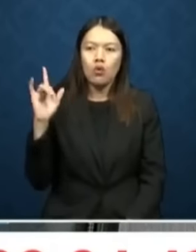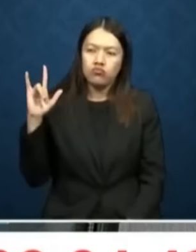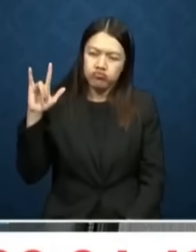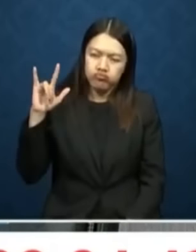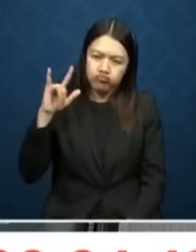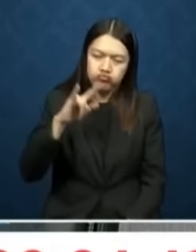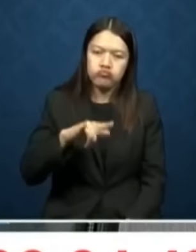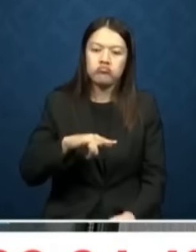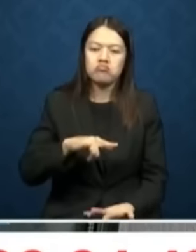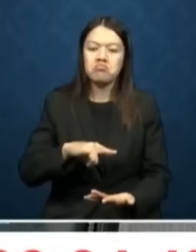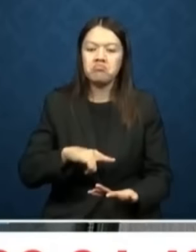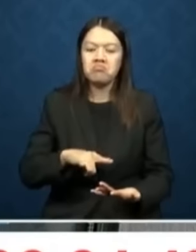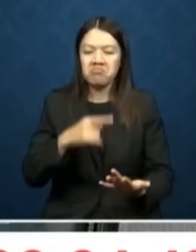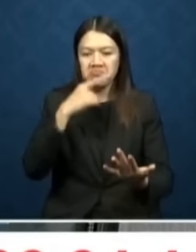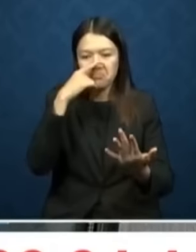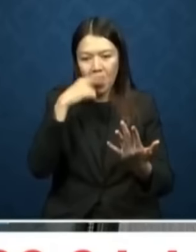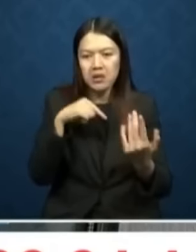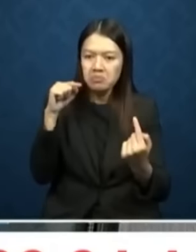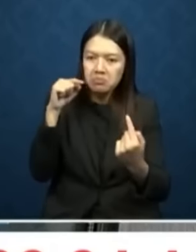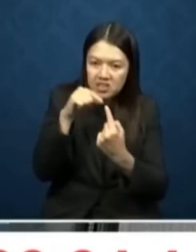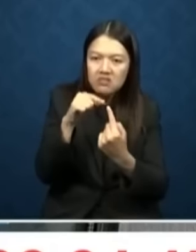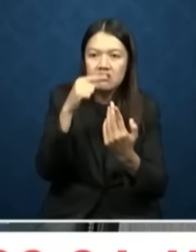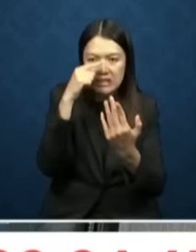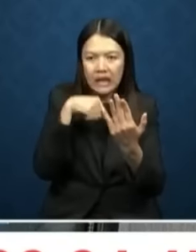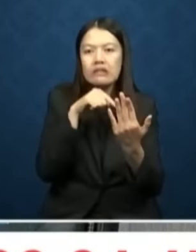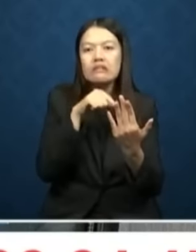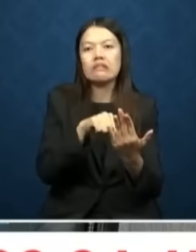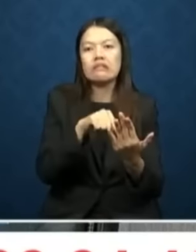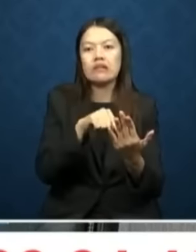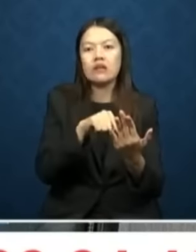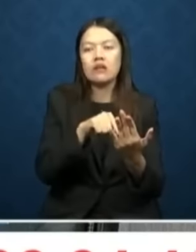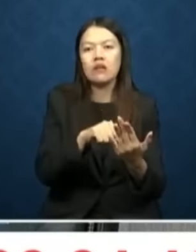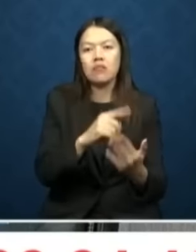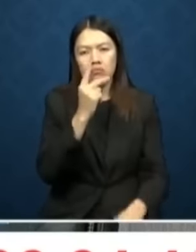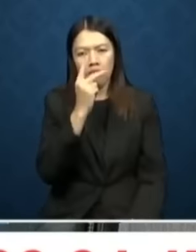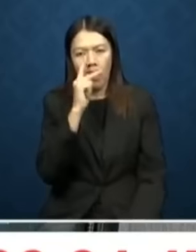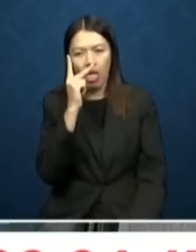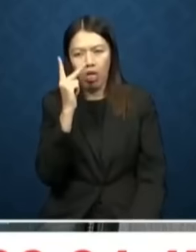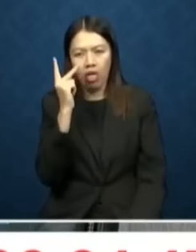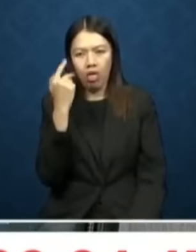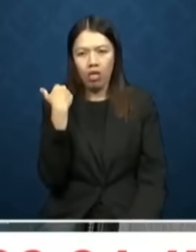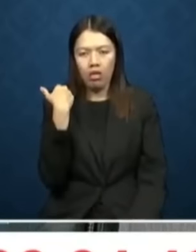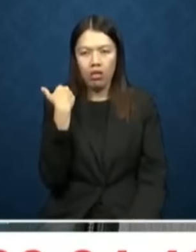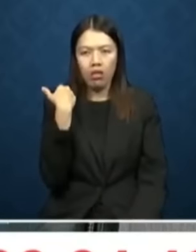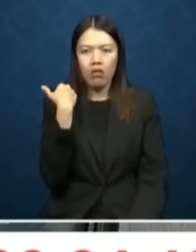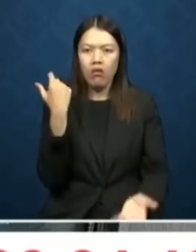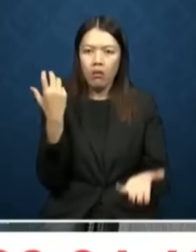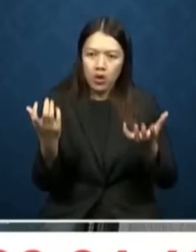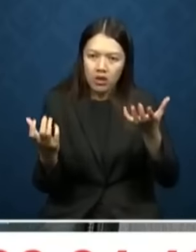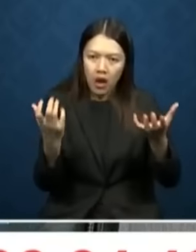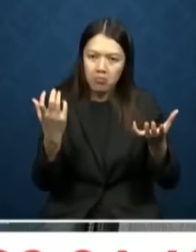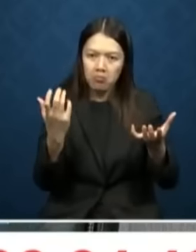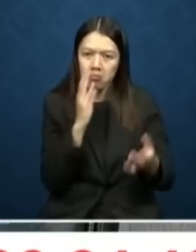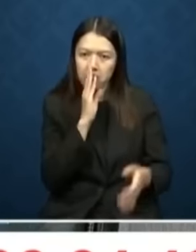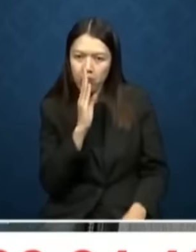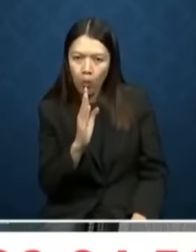างลงบนผืนแผ่นดินอันศักดิ์สิทธิ์แห่งนี้เรื่องแปลกๆก็เกิดขึ้นกับกระบวนการยุติธรรมของเรานะ